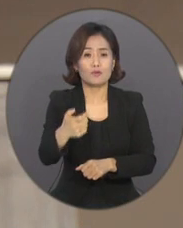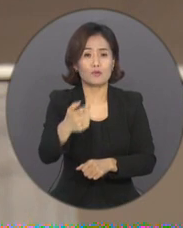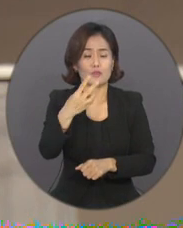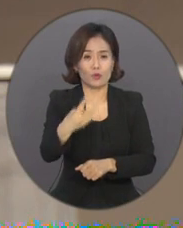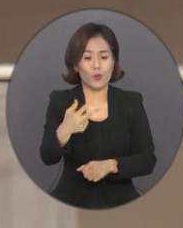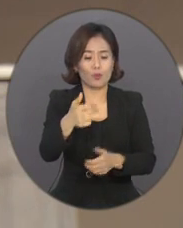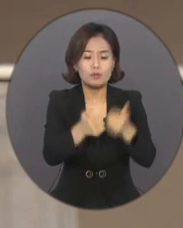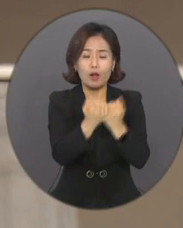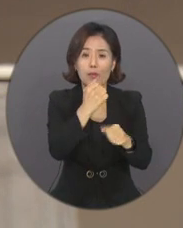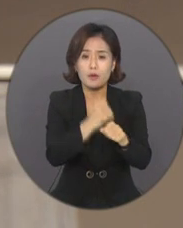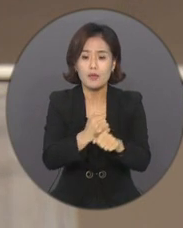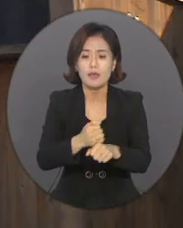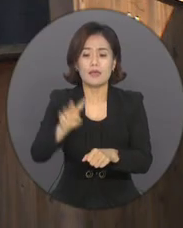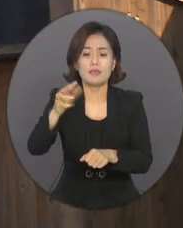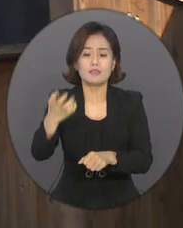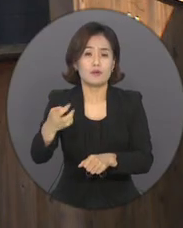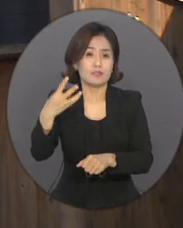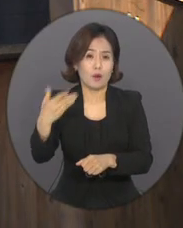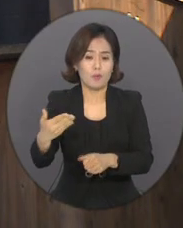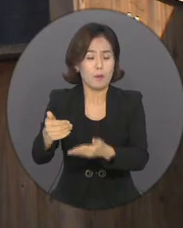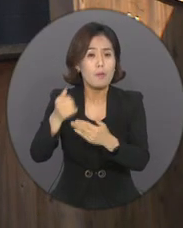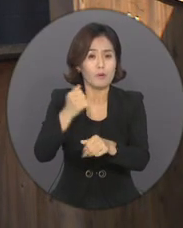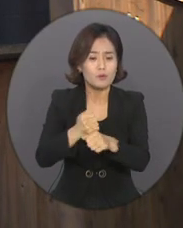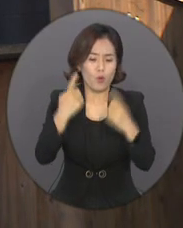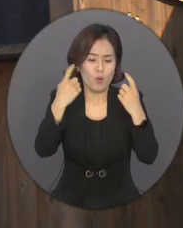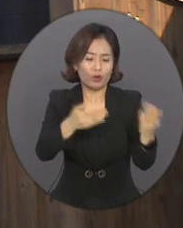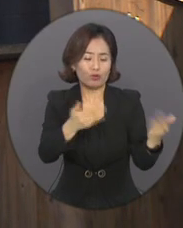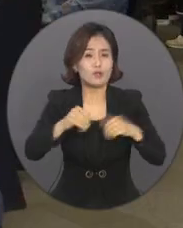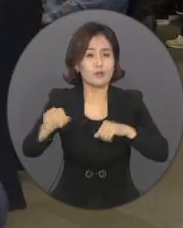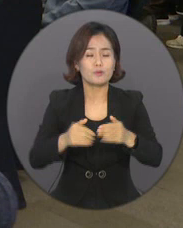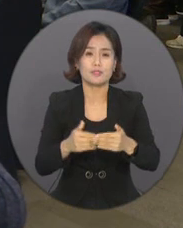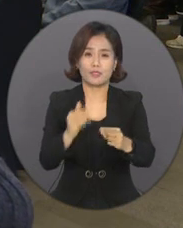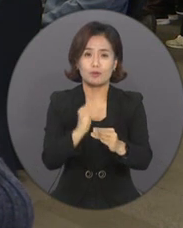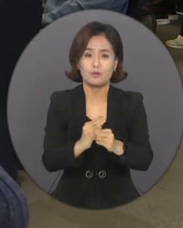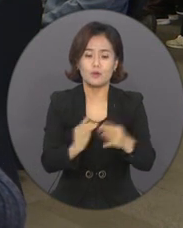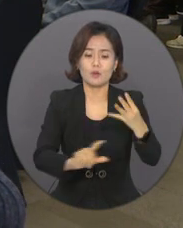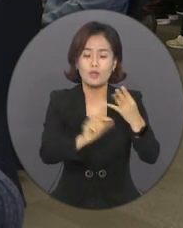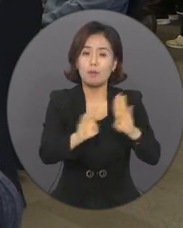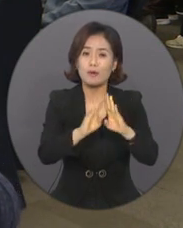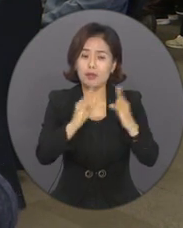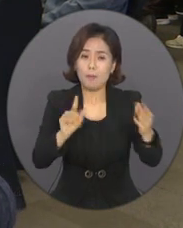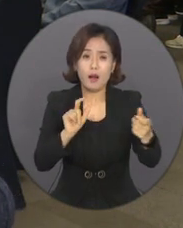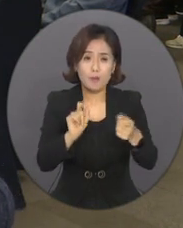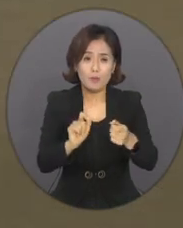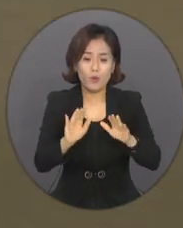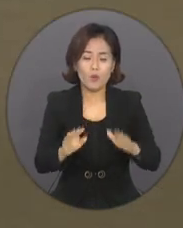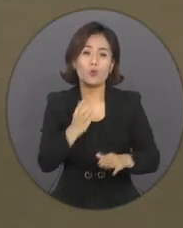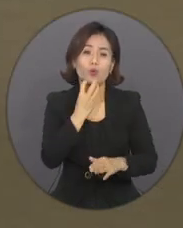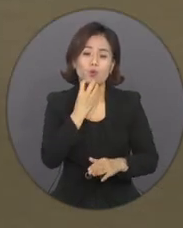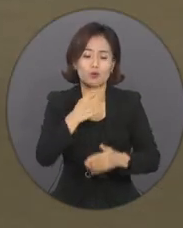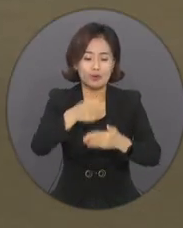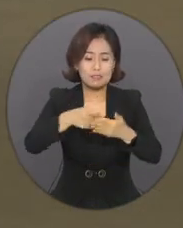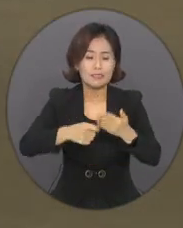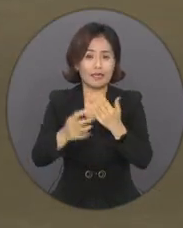설명회와 39차례의 팸투어 등 관람객 유치 활동도 진행됐습니다. 4월 개막을 앞두고 오늘 서울